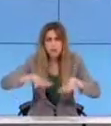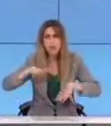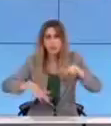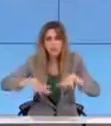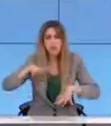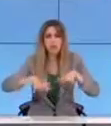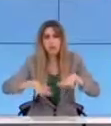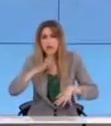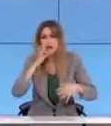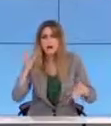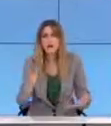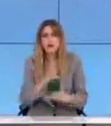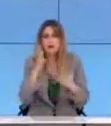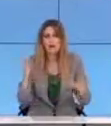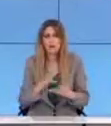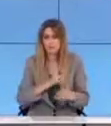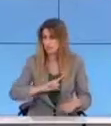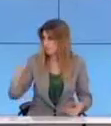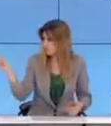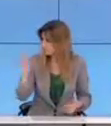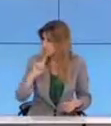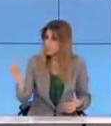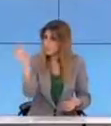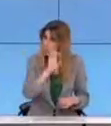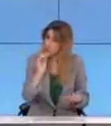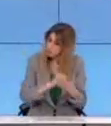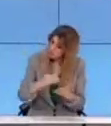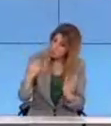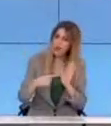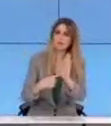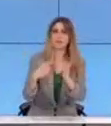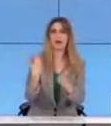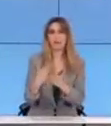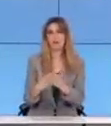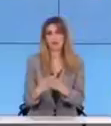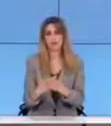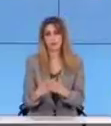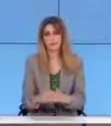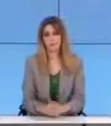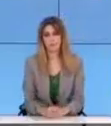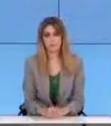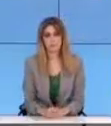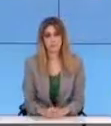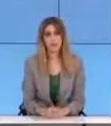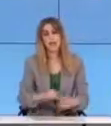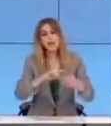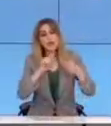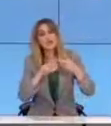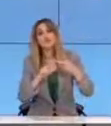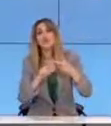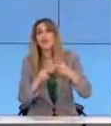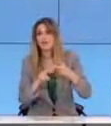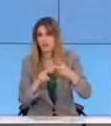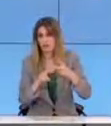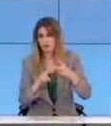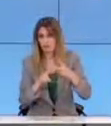Αφετέρου, η ανάπτυξη του τουρισμού συνιστά εθνική επιτυχία και για έναν ακόμα